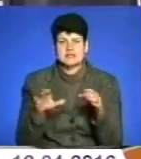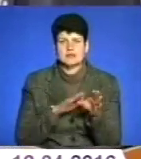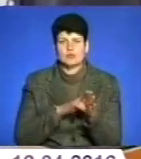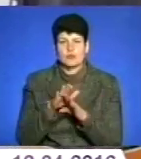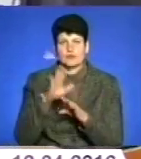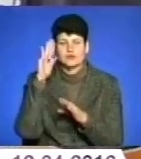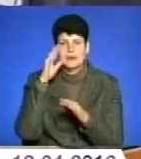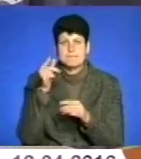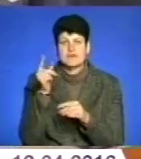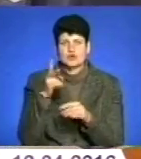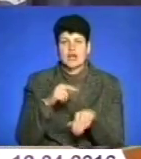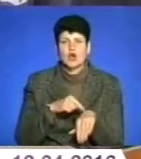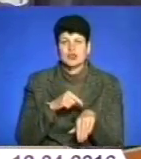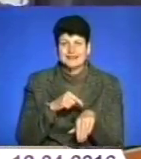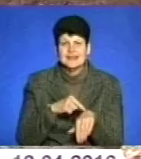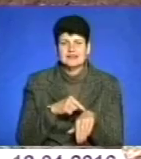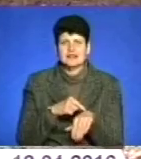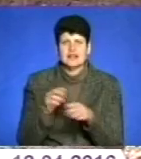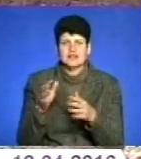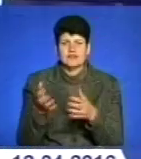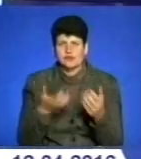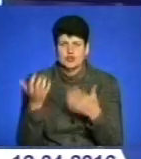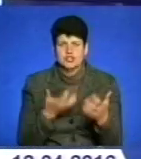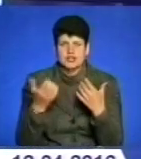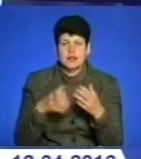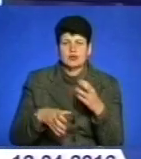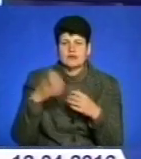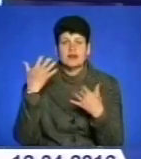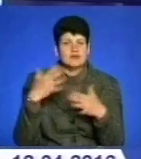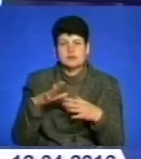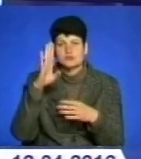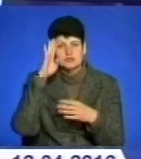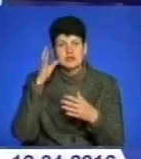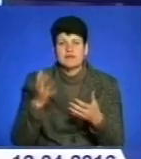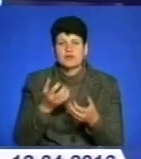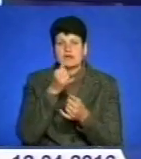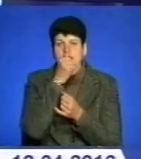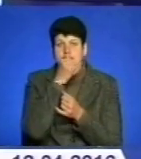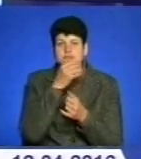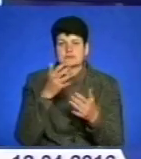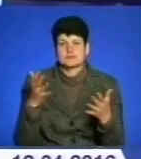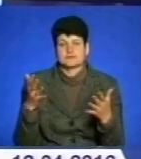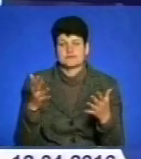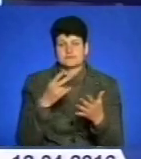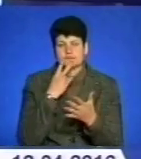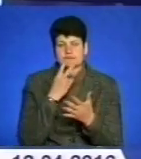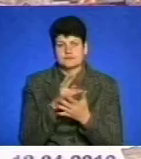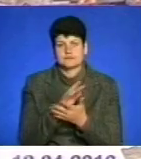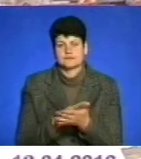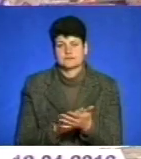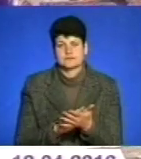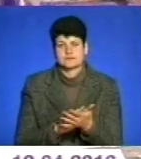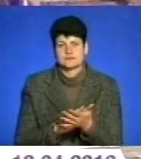вода. Півтори години рятувальники розчищали котлован, але чоловіка врятувати не змогли. Більше дивимось далі.